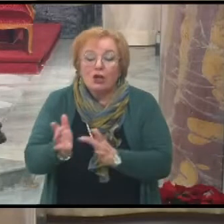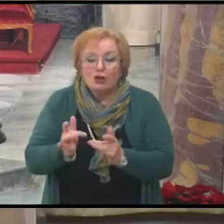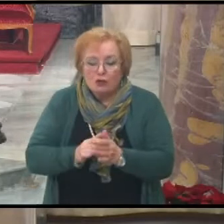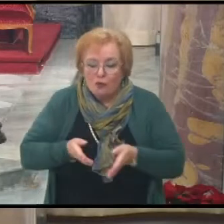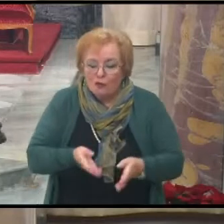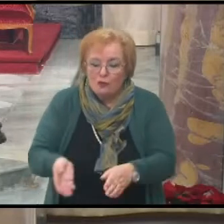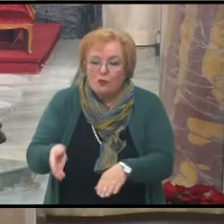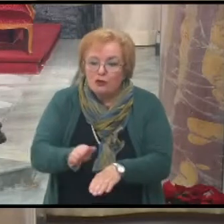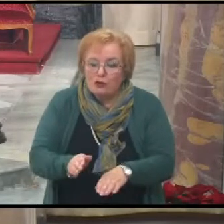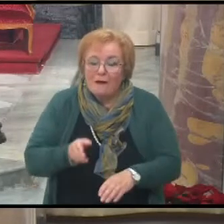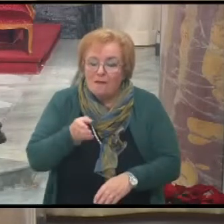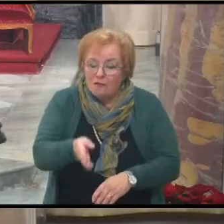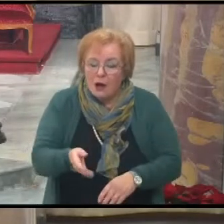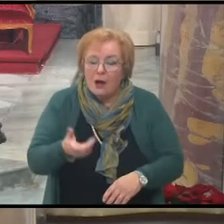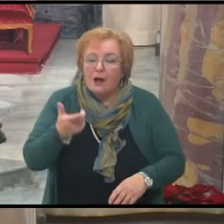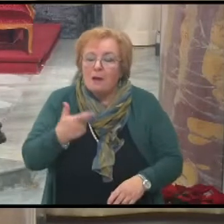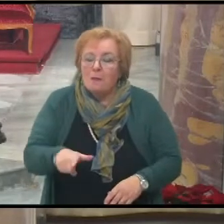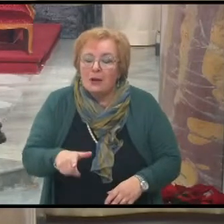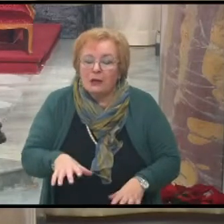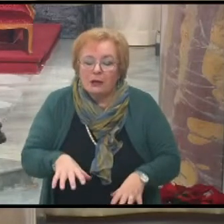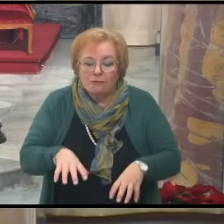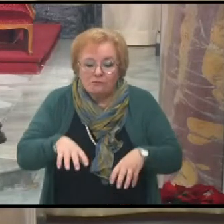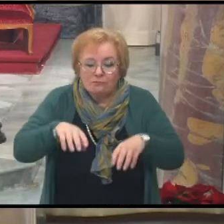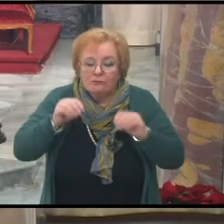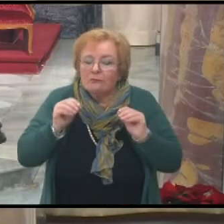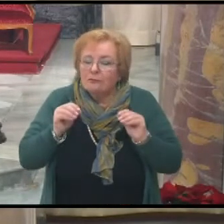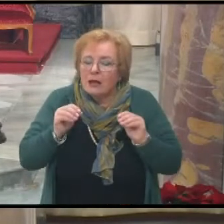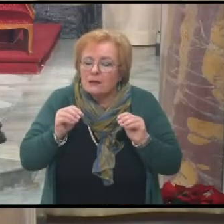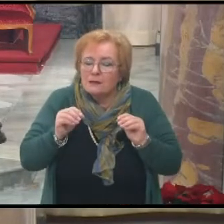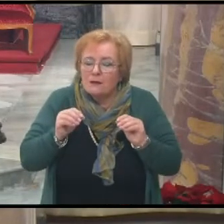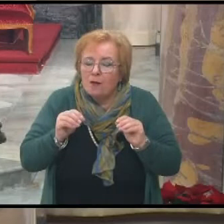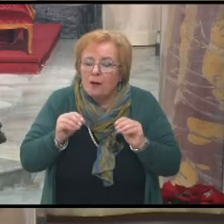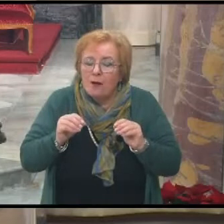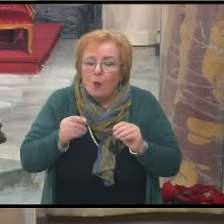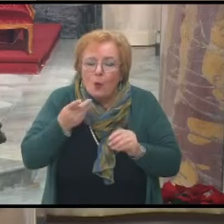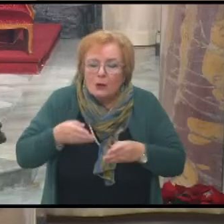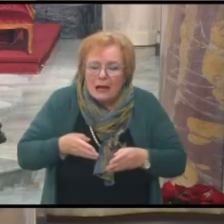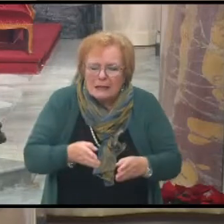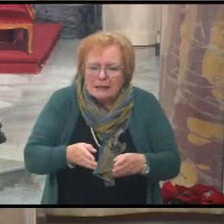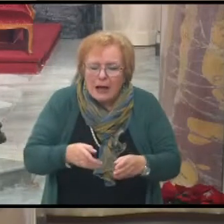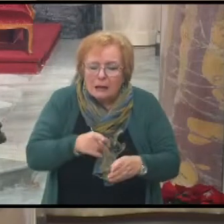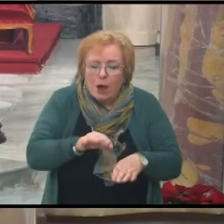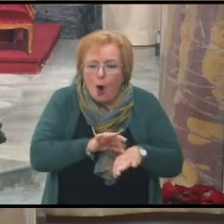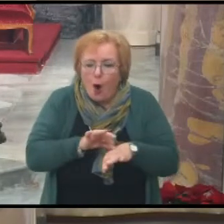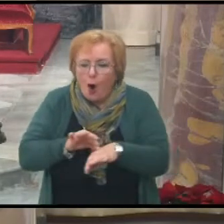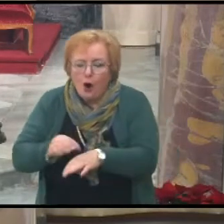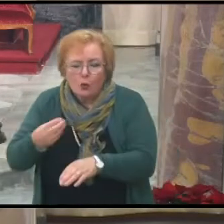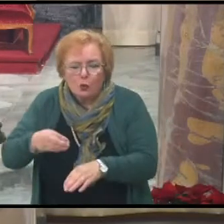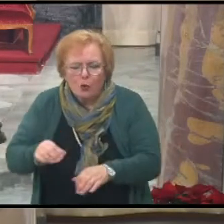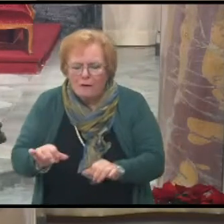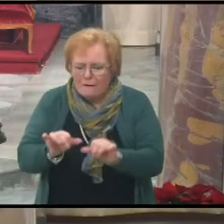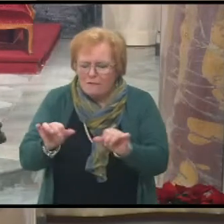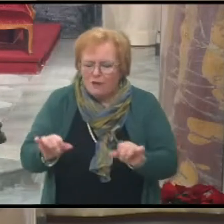per cominciare una strada che lo condurrà sempre fuori dai perimetri di una fede confezionata